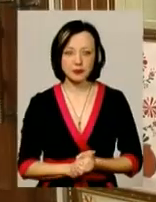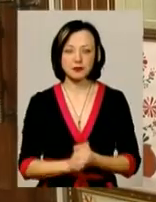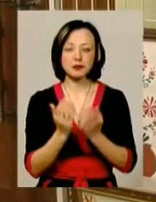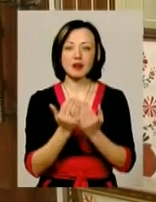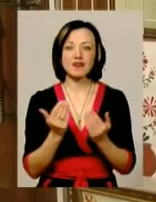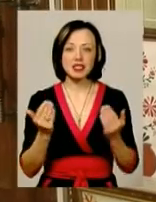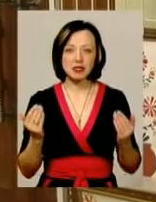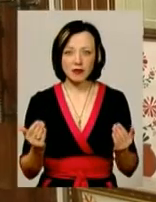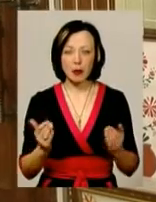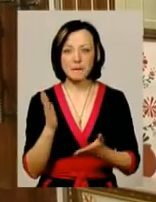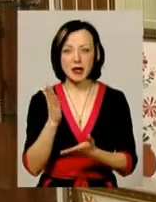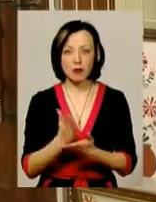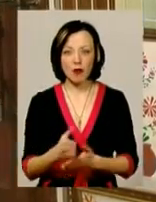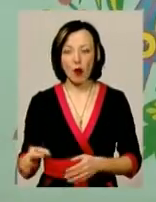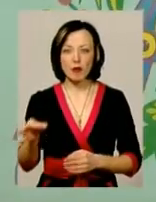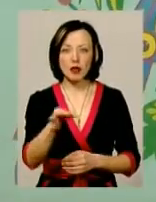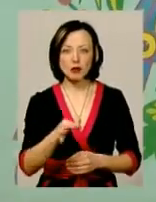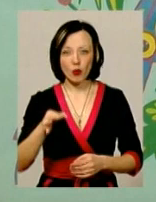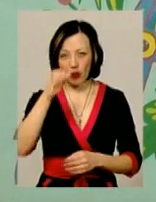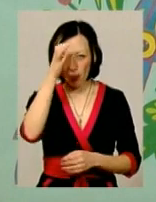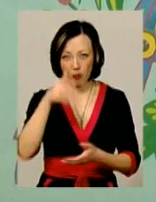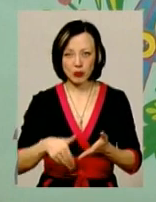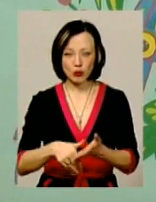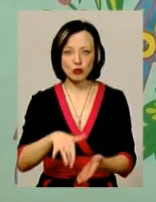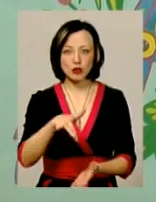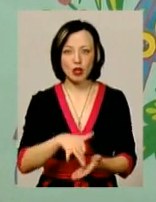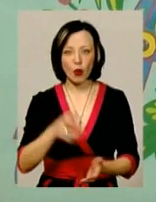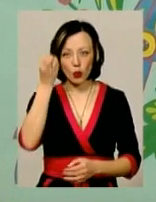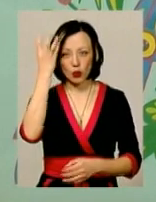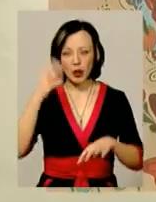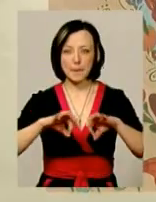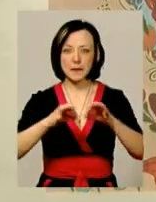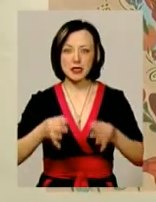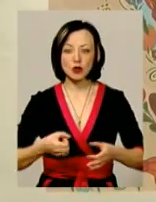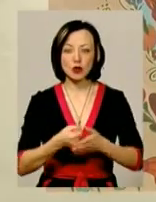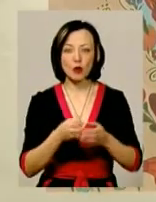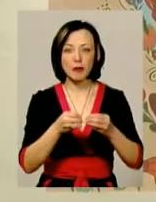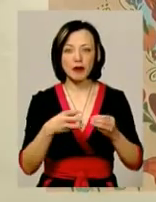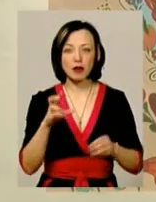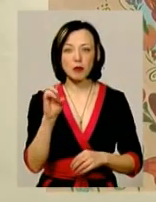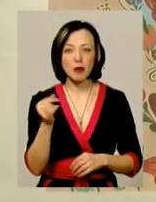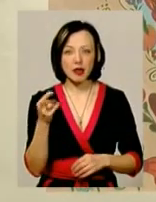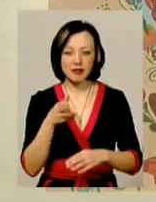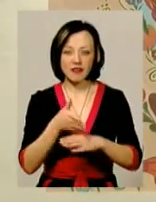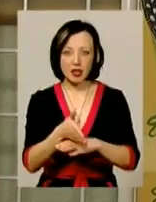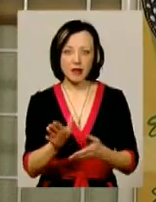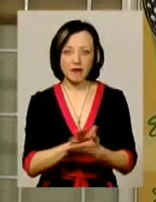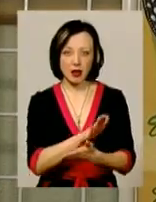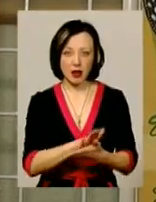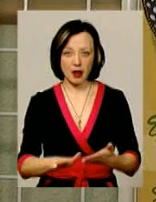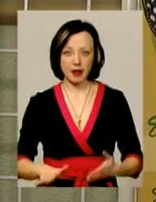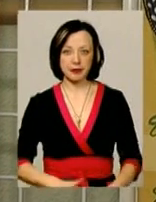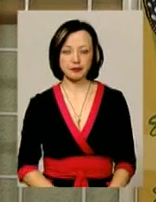Виставка «Скарби Поділля» перебуватиме в обласному науково-методичному центрі культури та мистецтва до 15 березня. Вхід вільний.